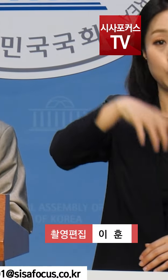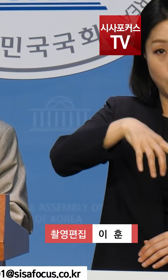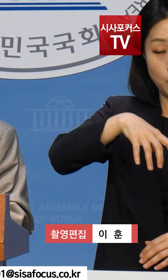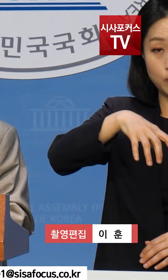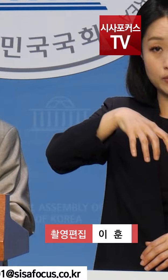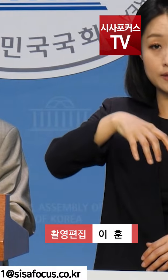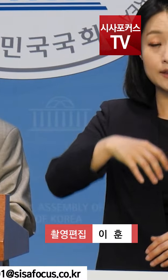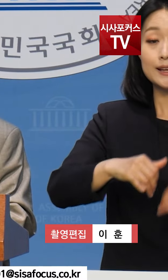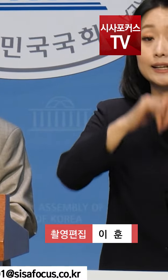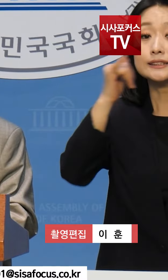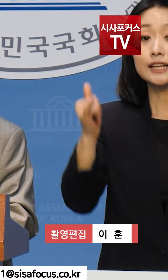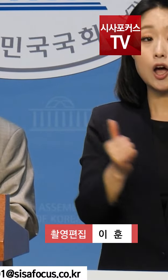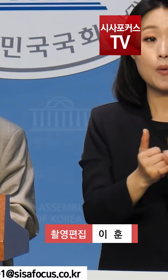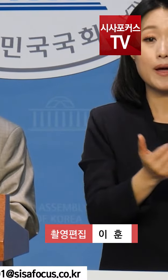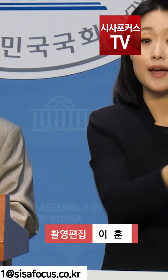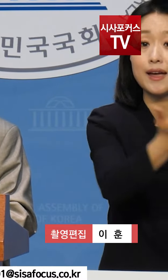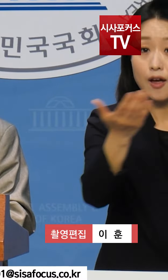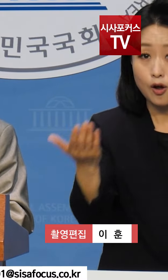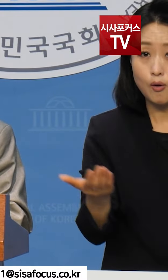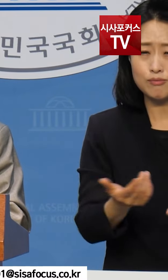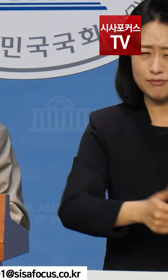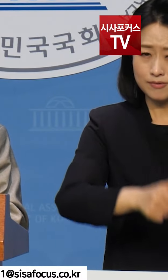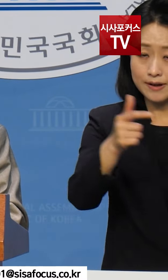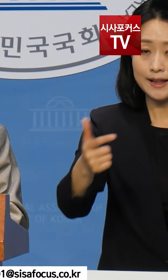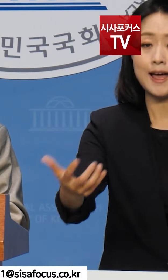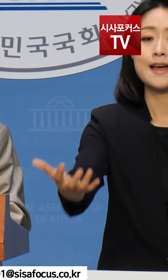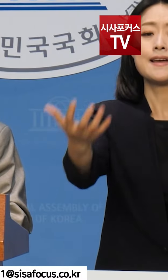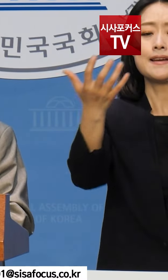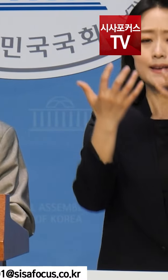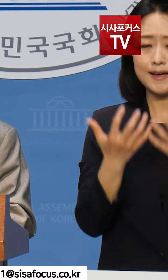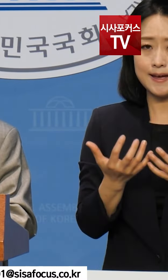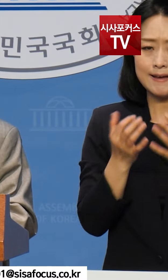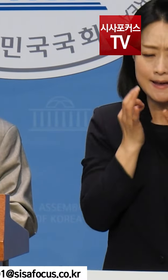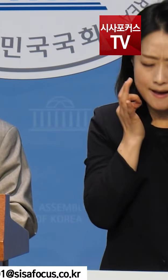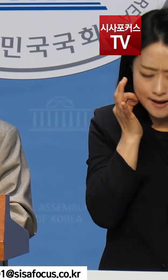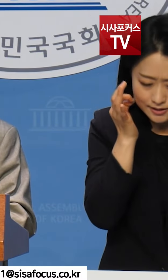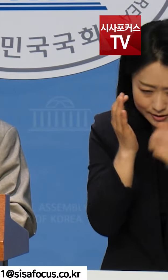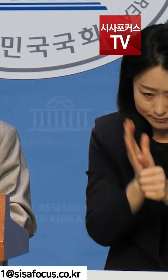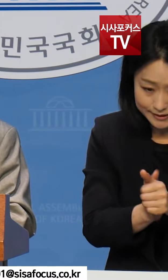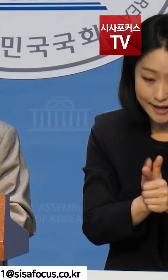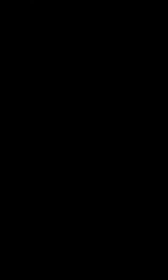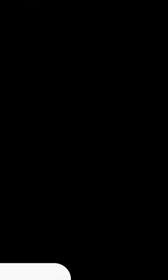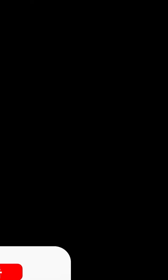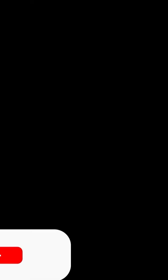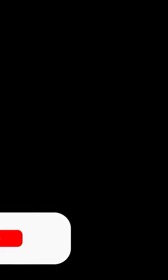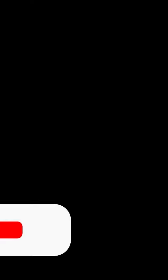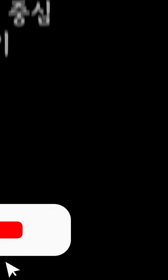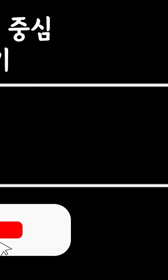사회 각각의 적극적인 동참을 간절히 호소합니다.